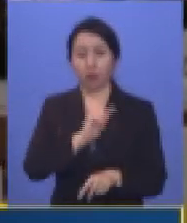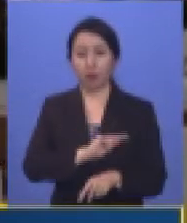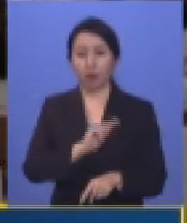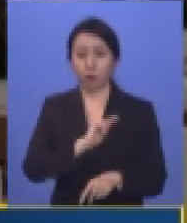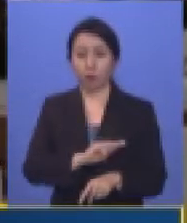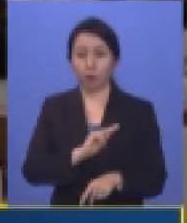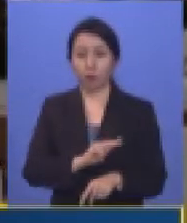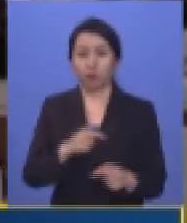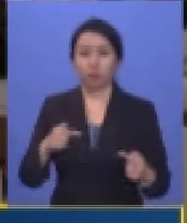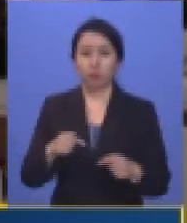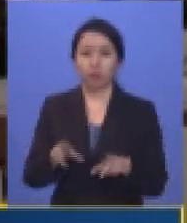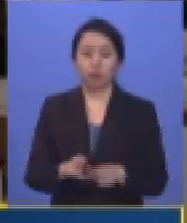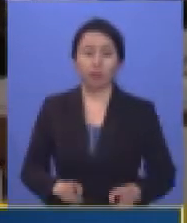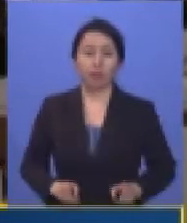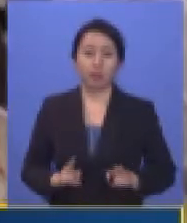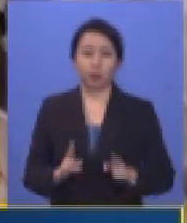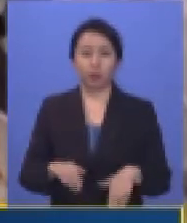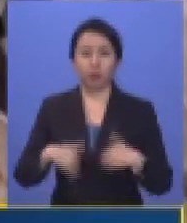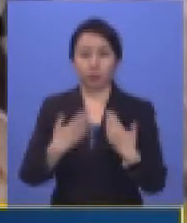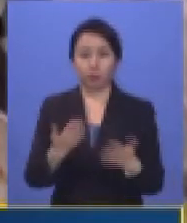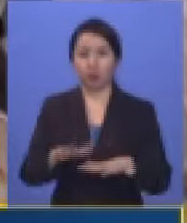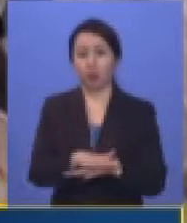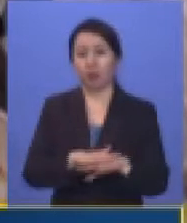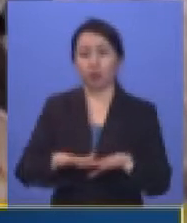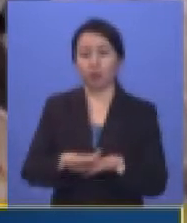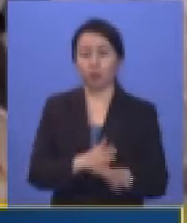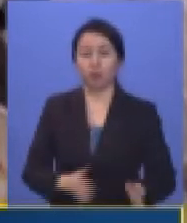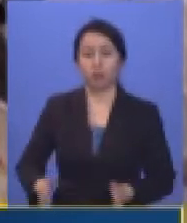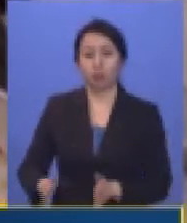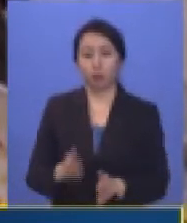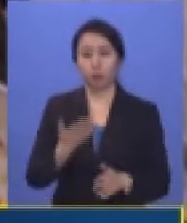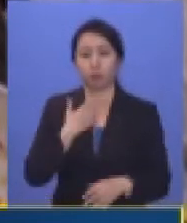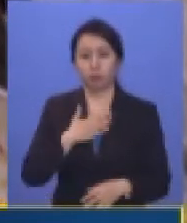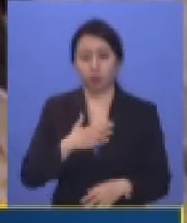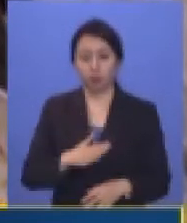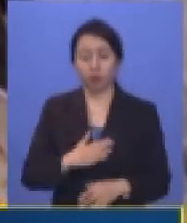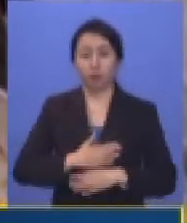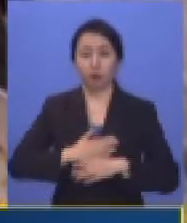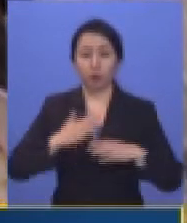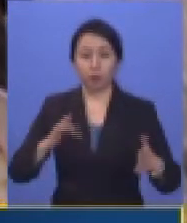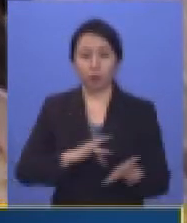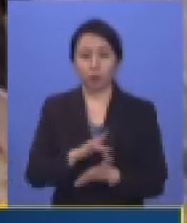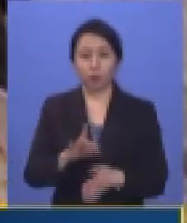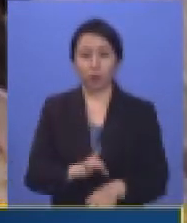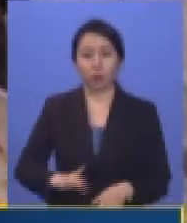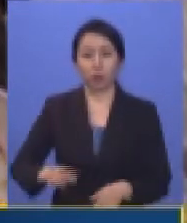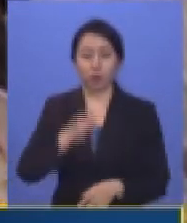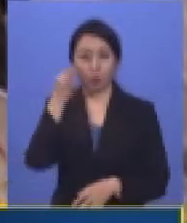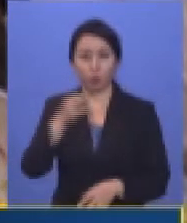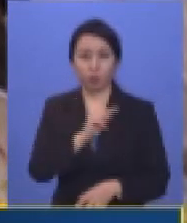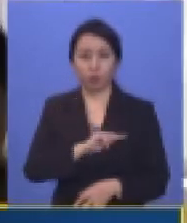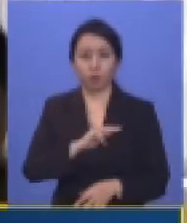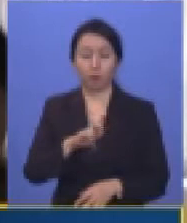нагрузка по противодействию криминалу и обеспечению общественной и дорожной безопасности в самом крупном городе региона. Опыт